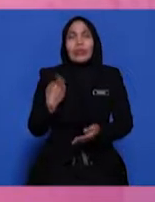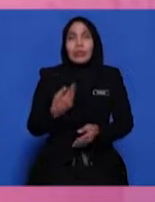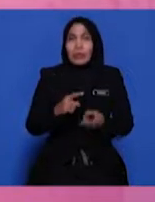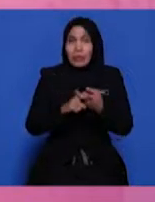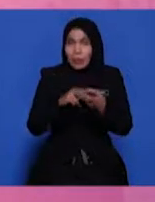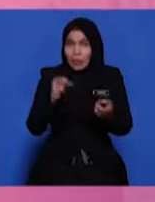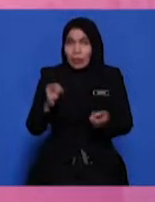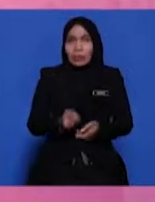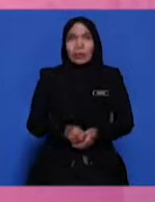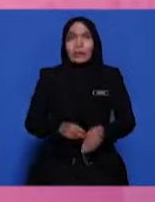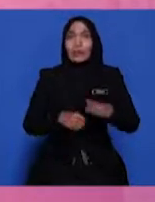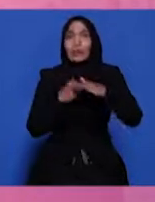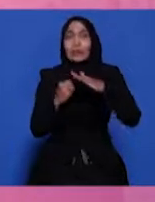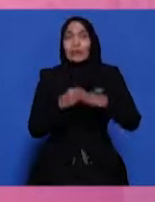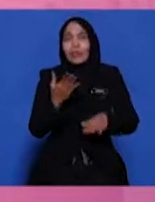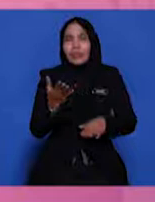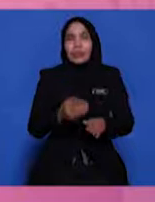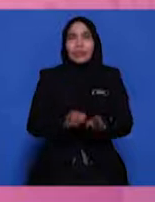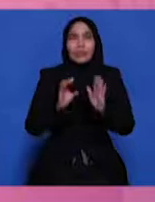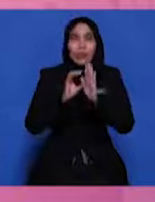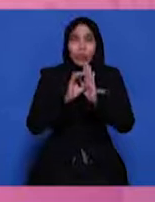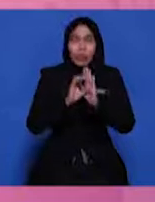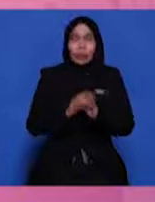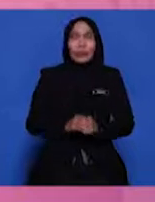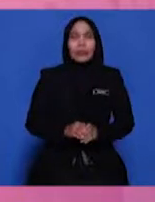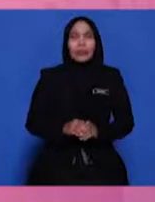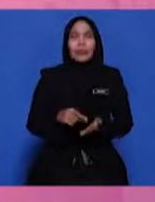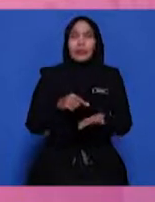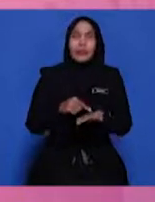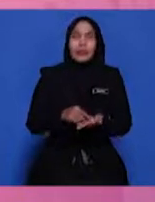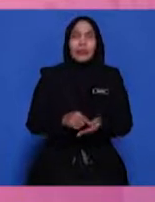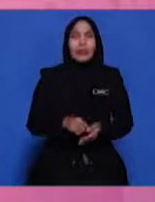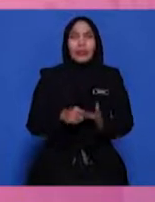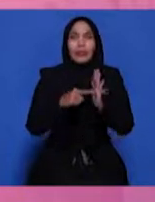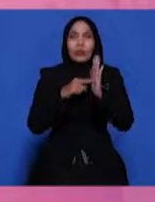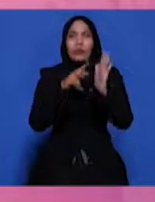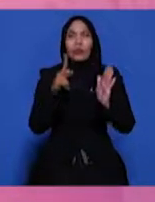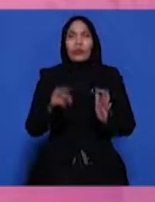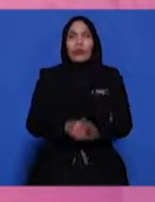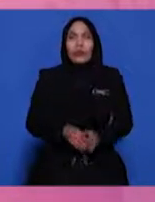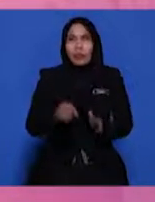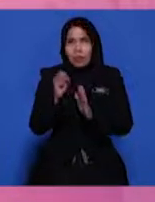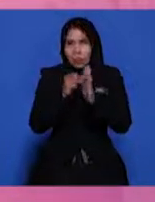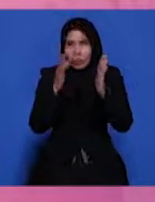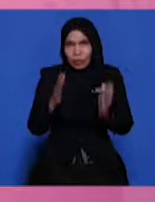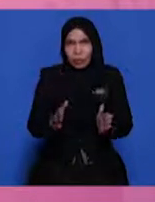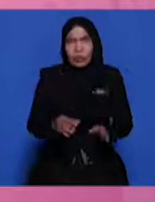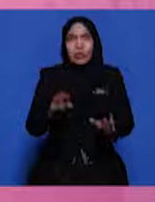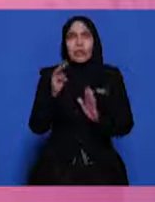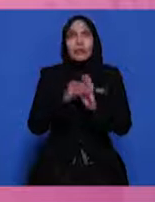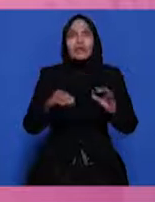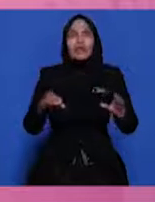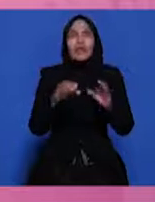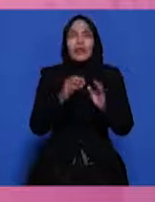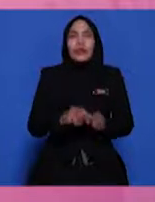kamu. Contohnya, gambar ini menunjukkan seorang membuat keputusan kewangan yang buruk